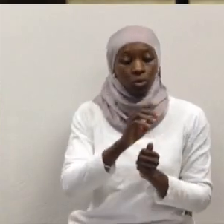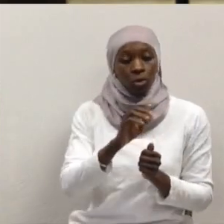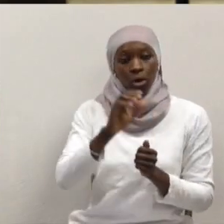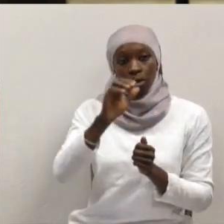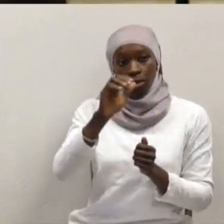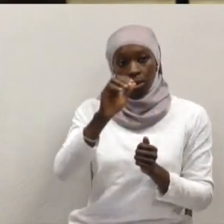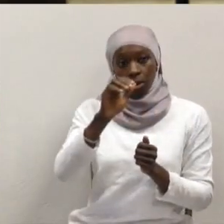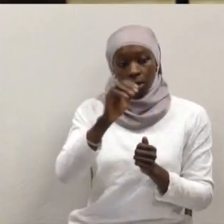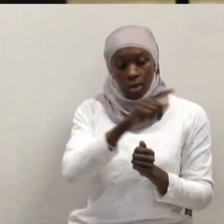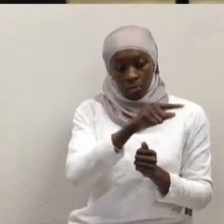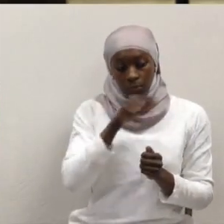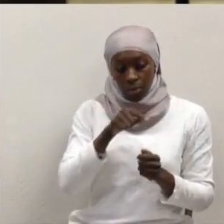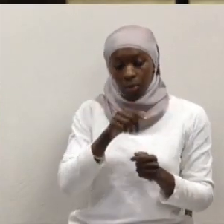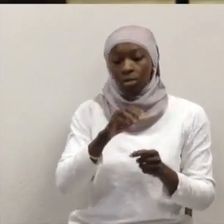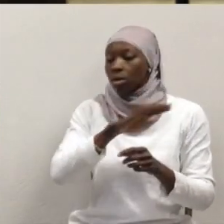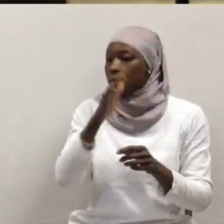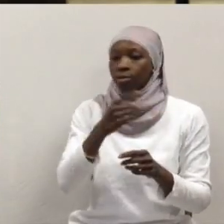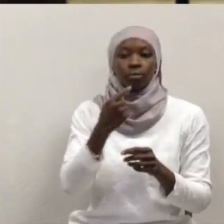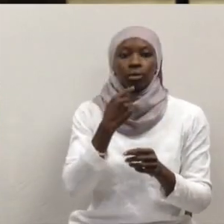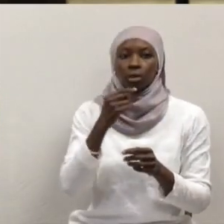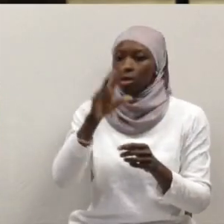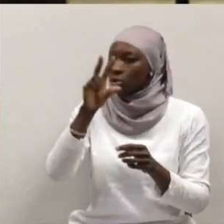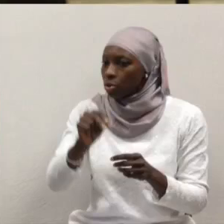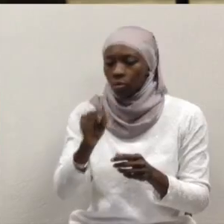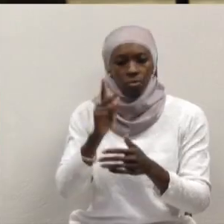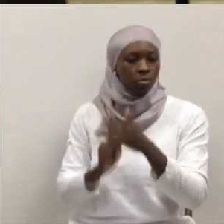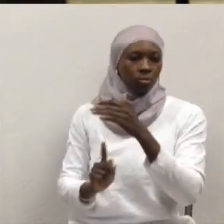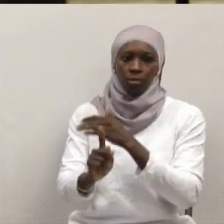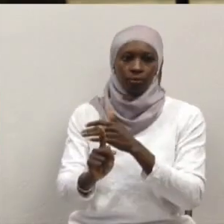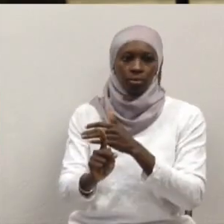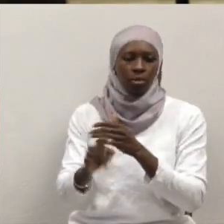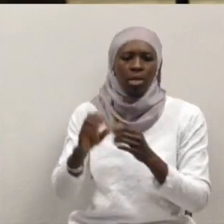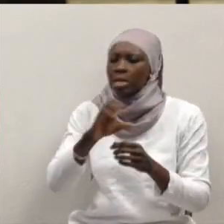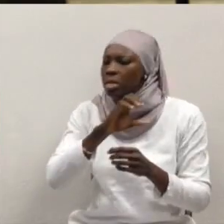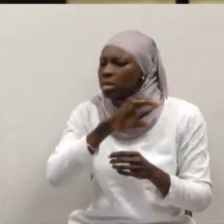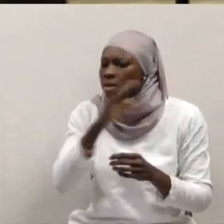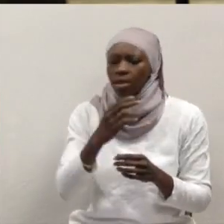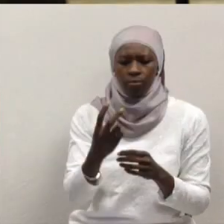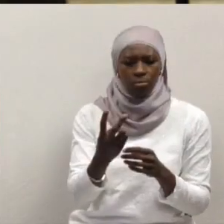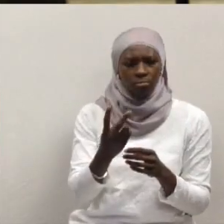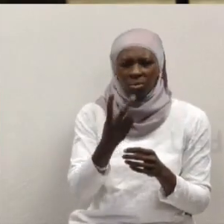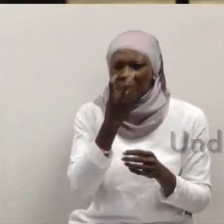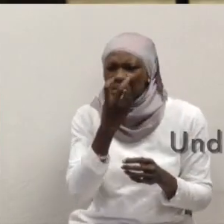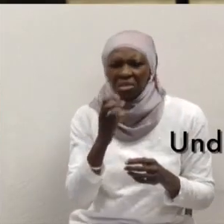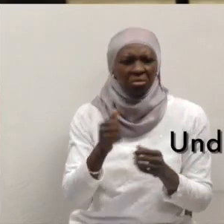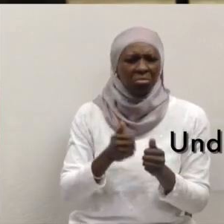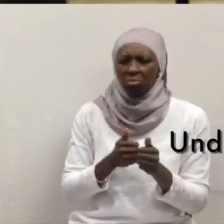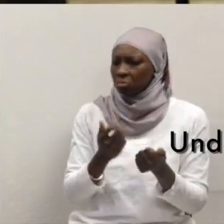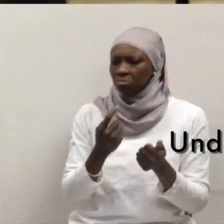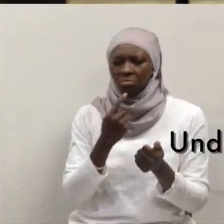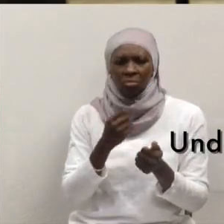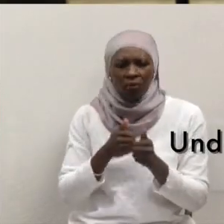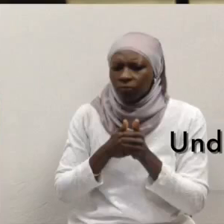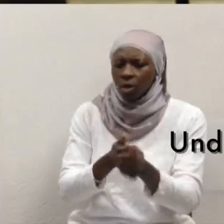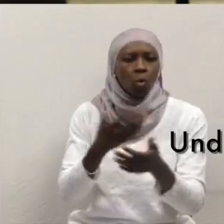no to the Prophet ﷺ. And he never hesitated to follow anything the Prophet says or does.